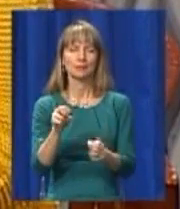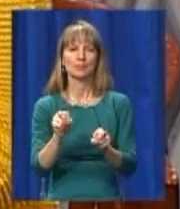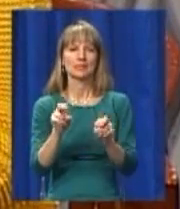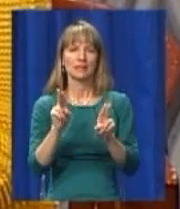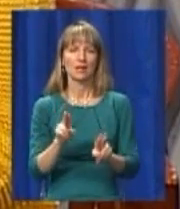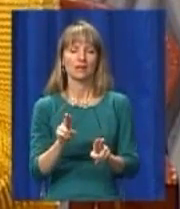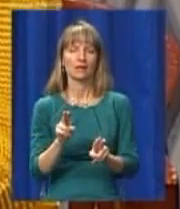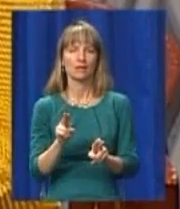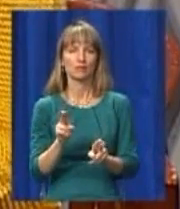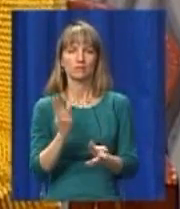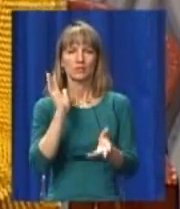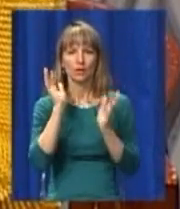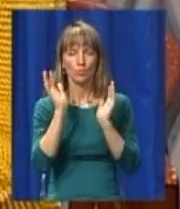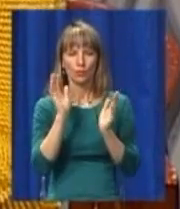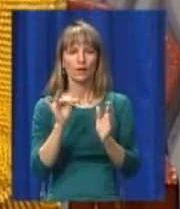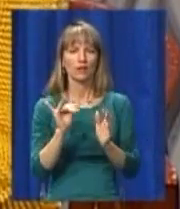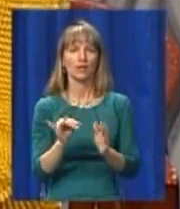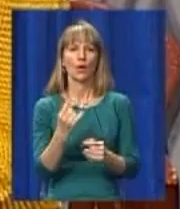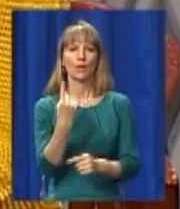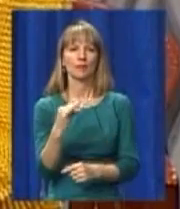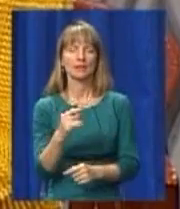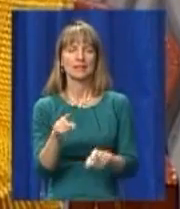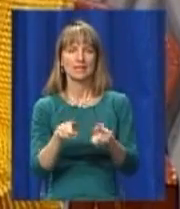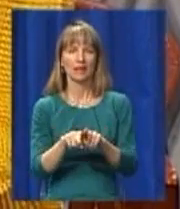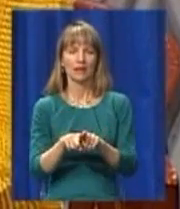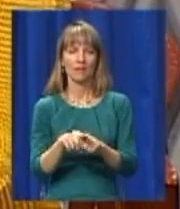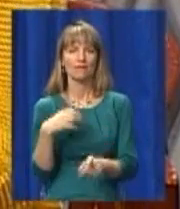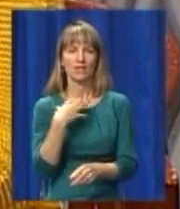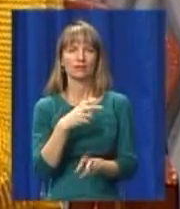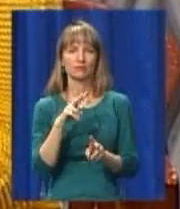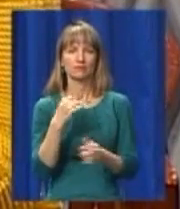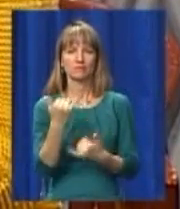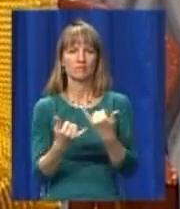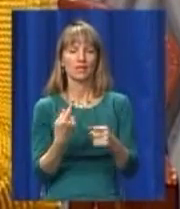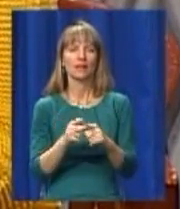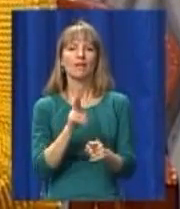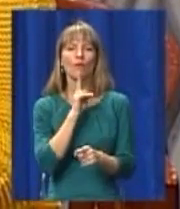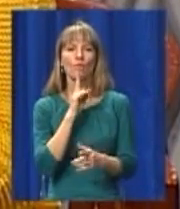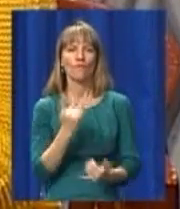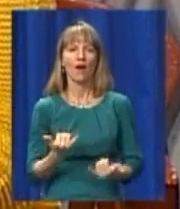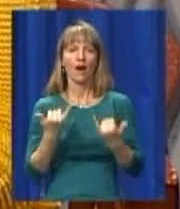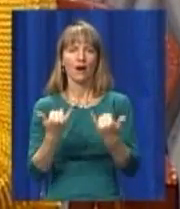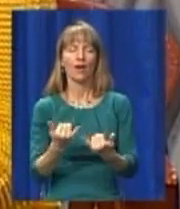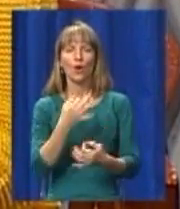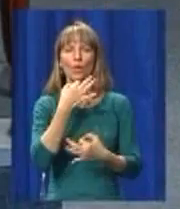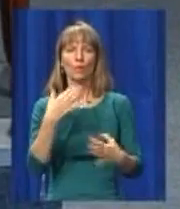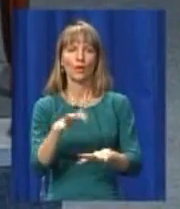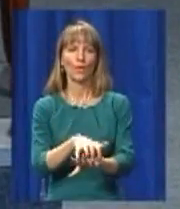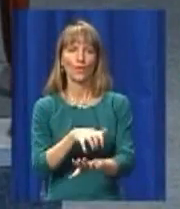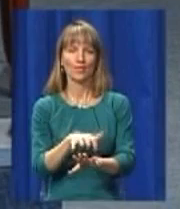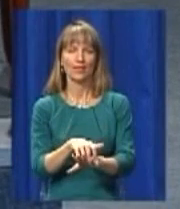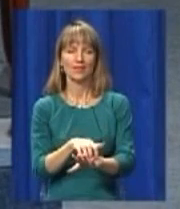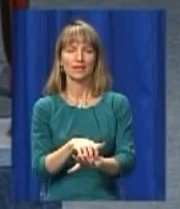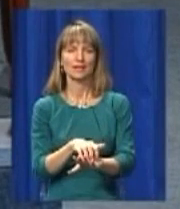спеціальними засобами тощо. Ну, а одним із таких ключових елементів догляду – це своя увага, оскільки будь-який котик, напевно…